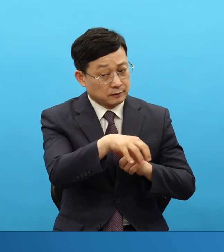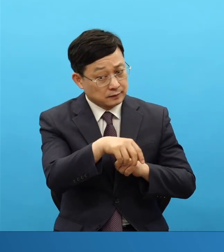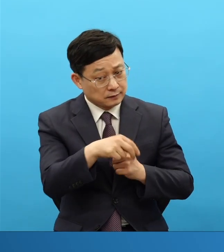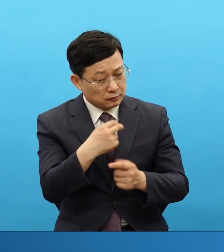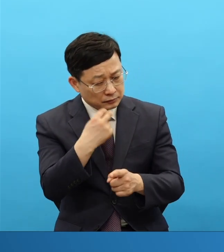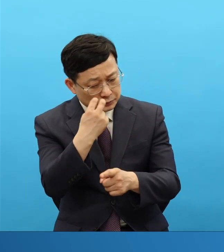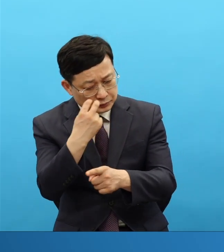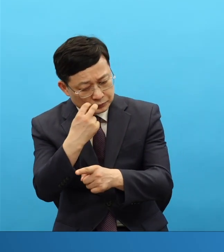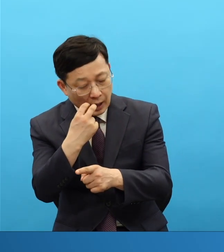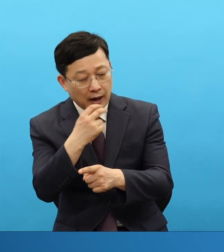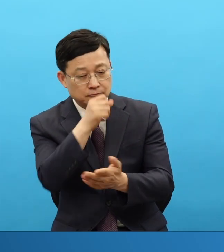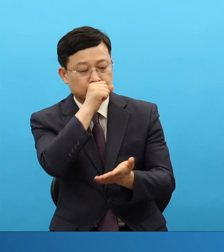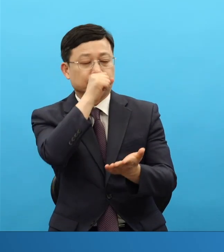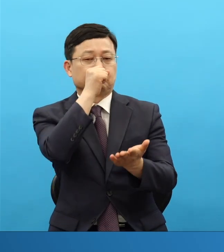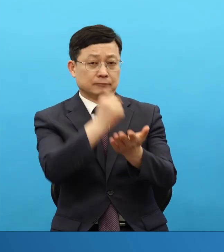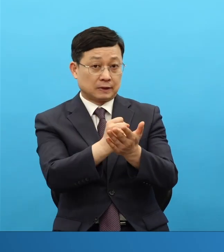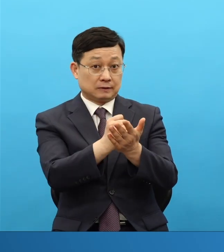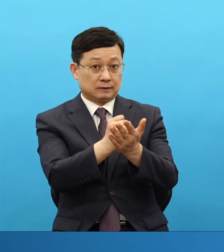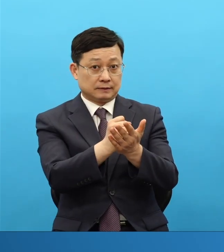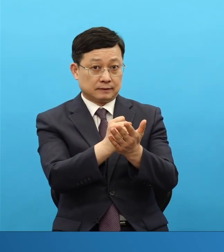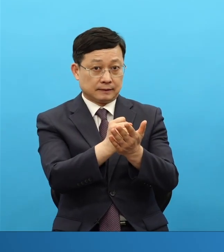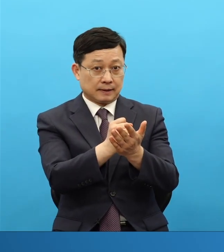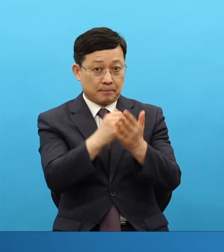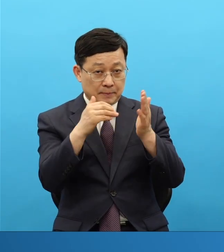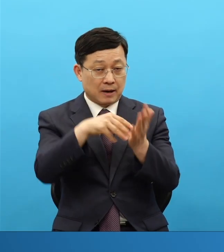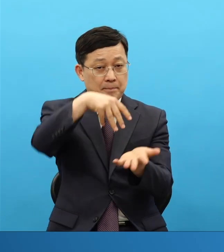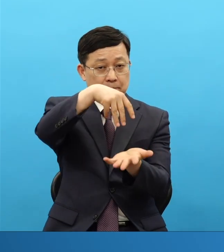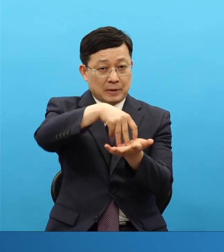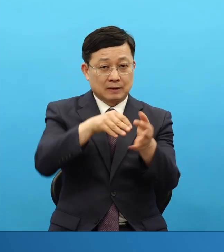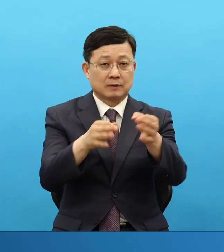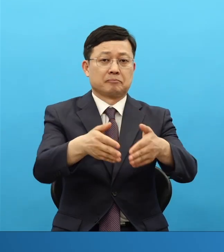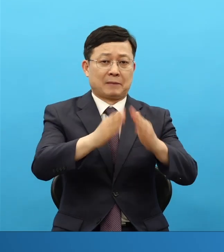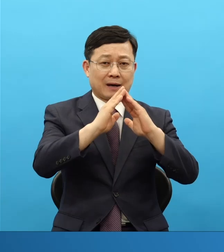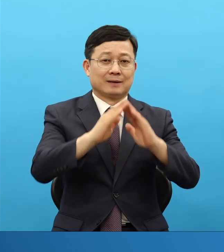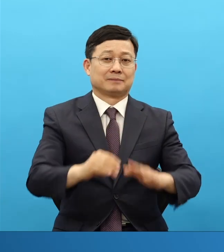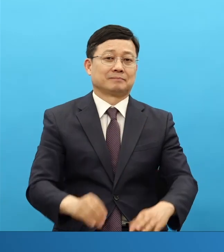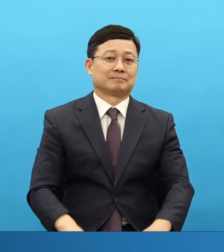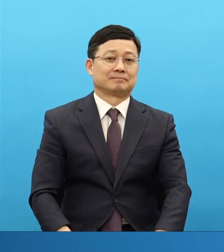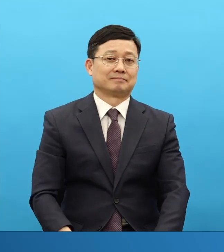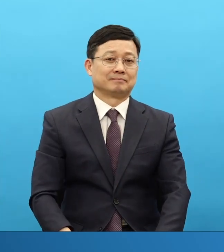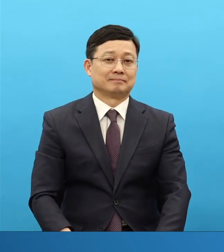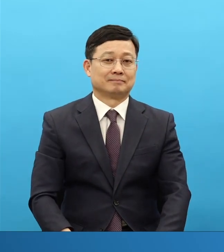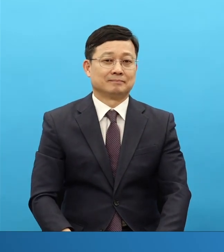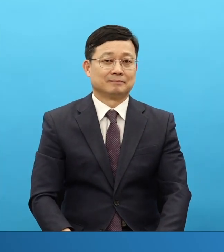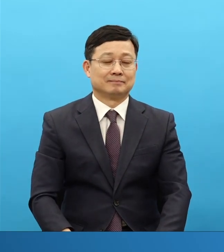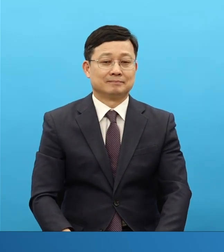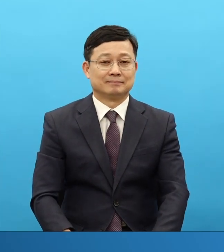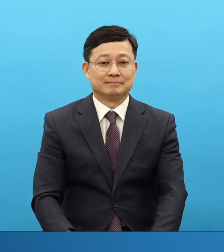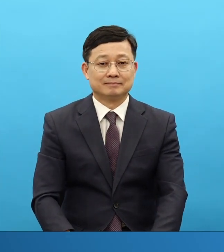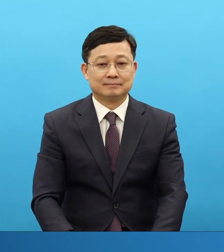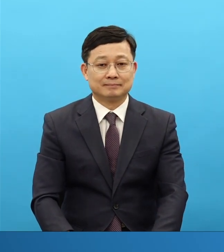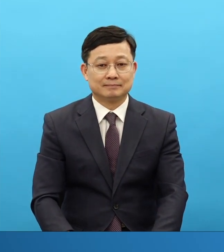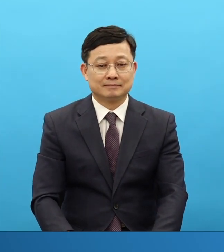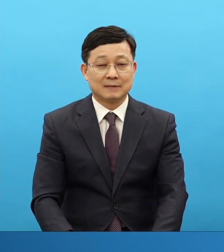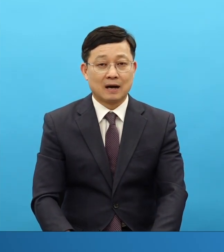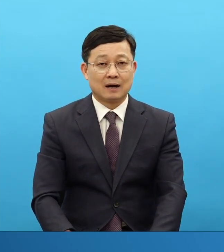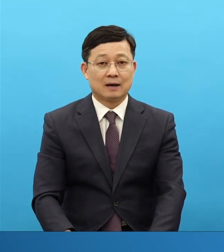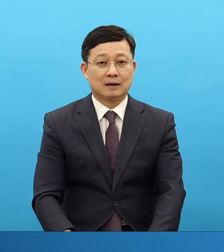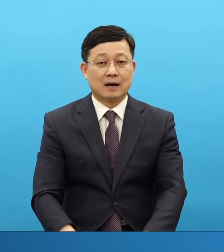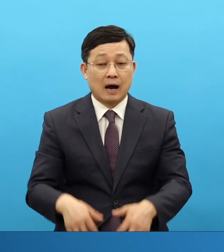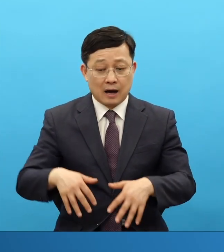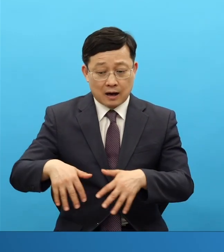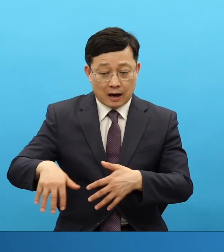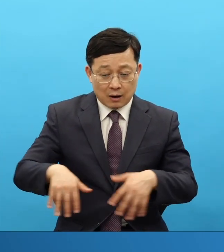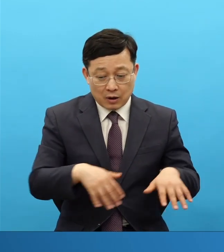they check that. 이래가지고 딱 짓는 겁니다. And in this way, they build it. 한 번은 하와이를 딱 갔는데